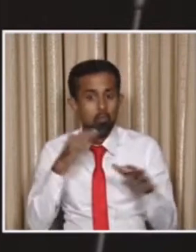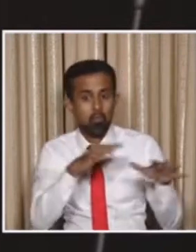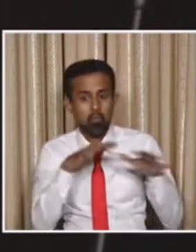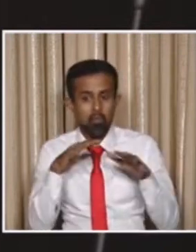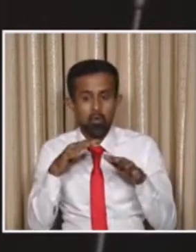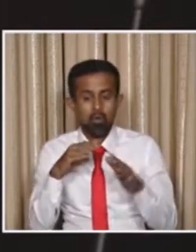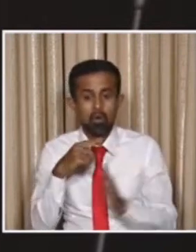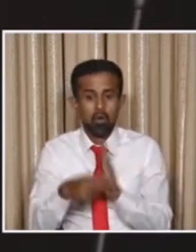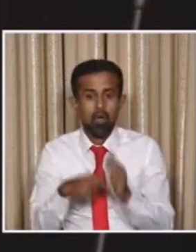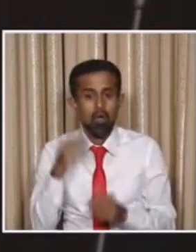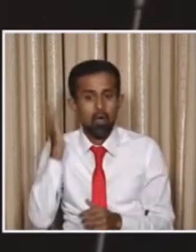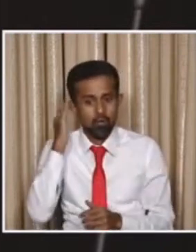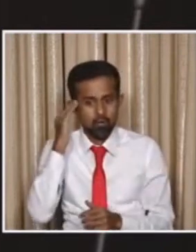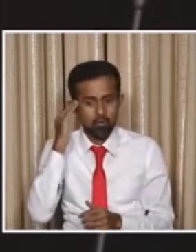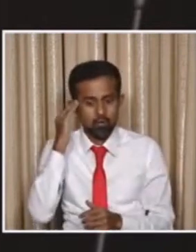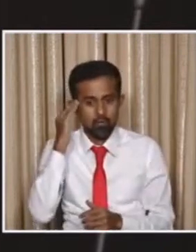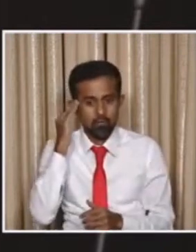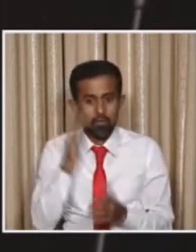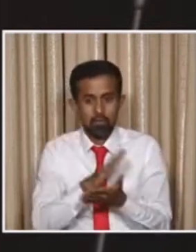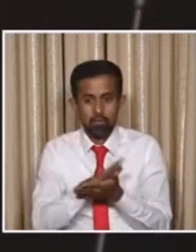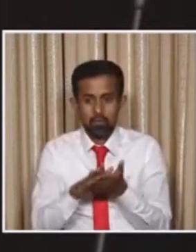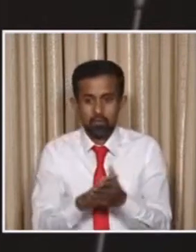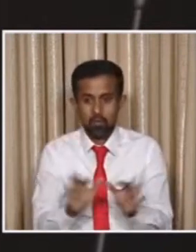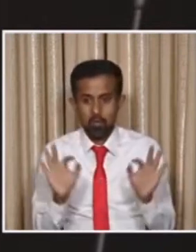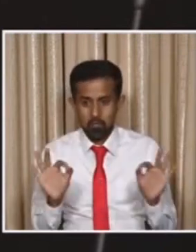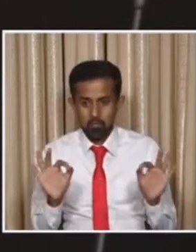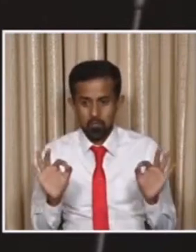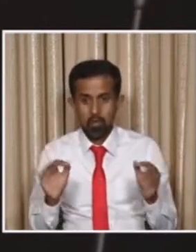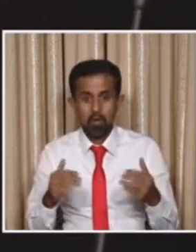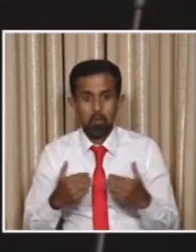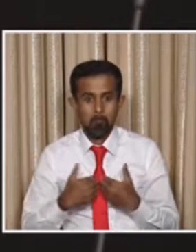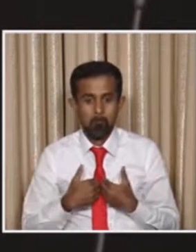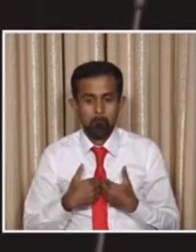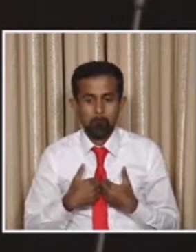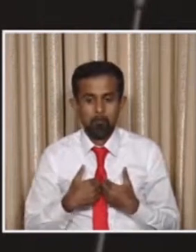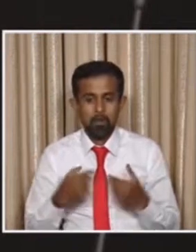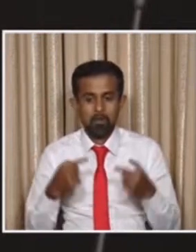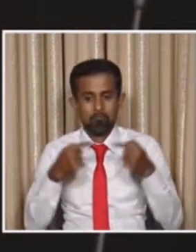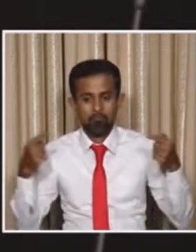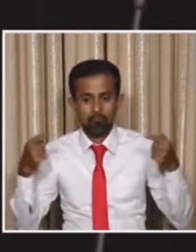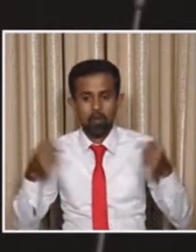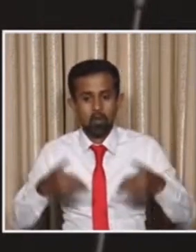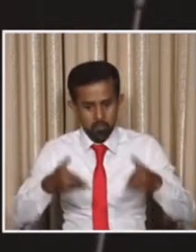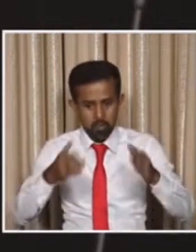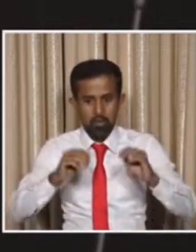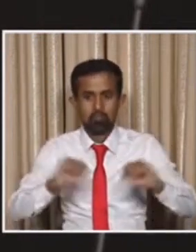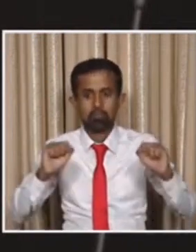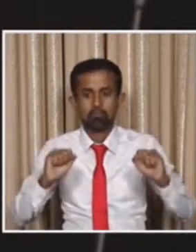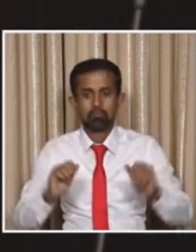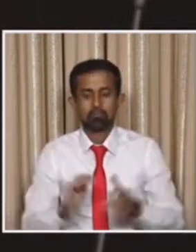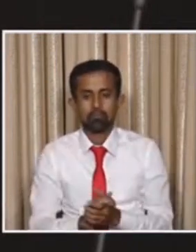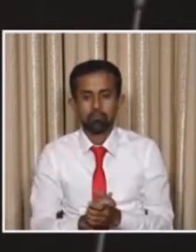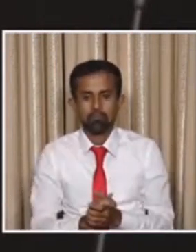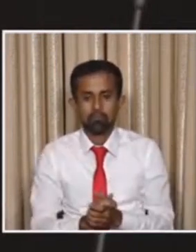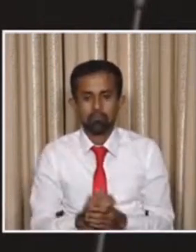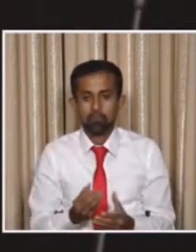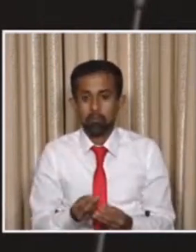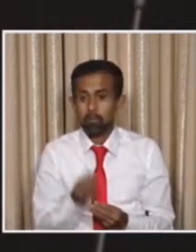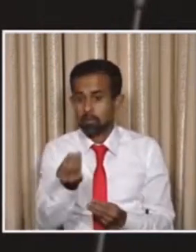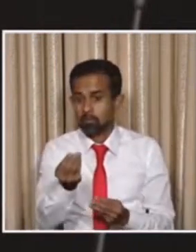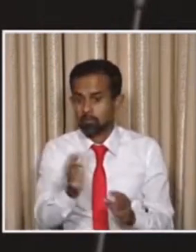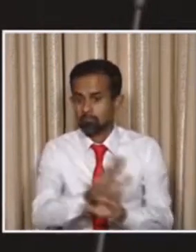kaanthawo lasti wenna mokada mama mekata viruddhawa parata bahinawa mewa karanna mama ida denne na